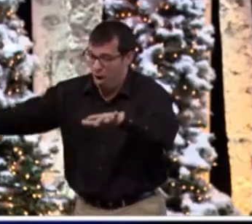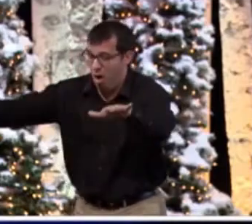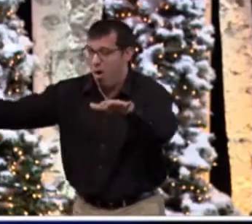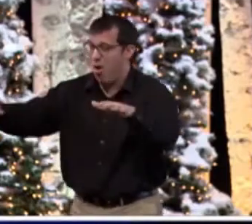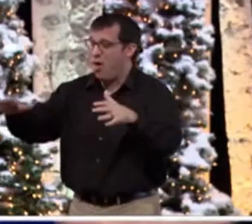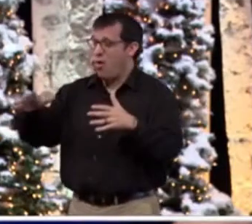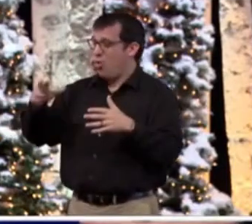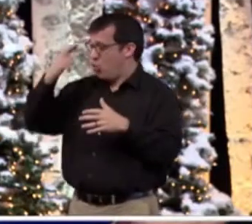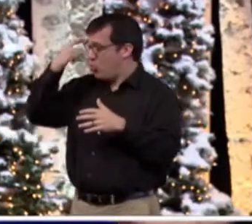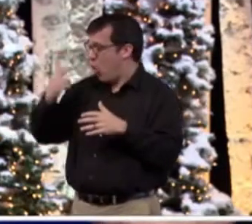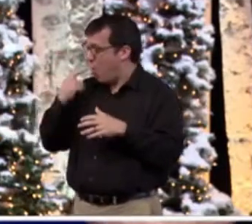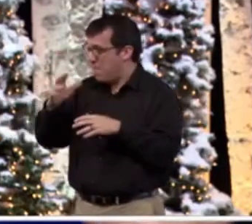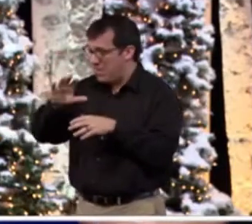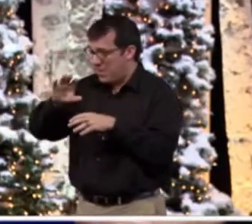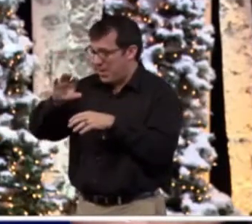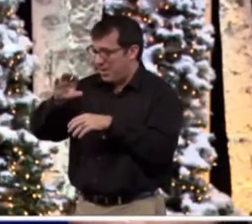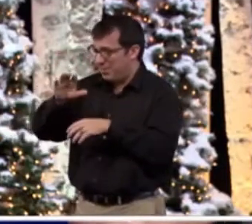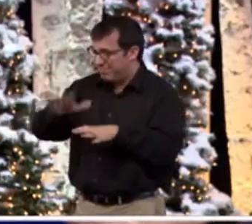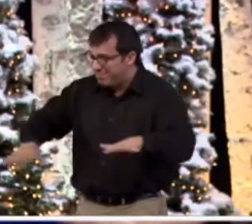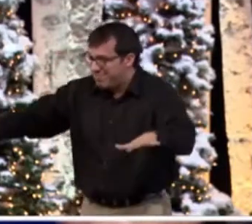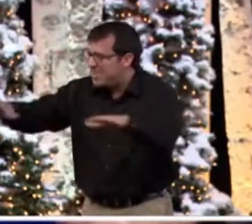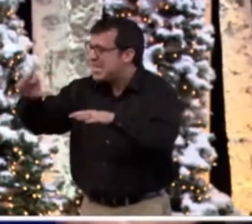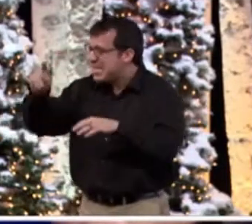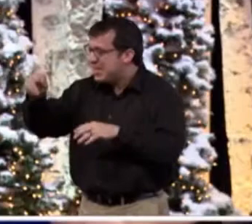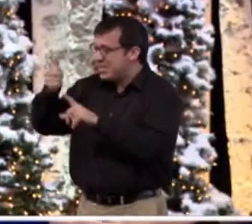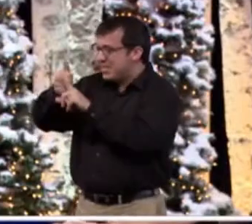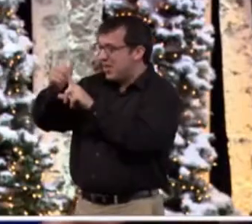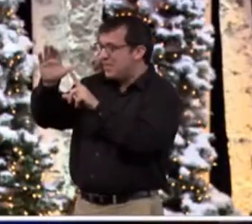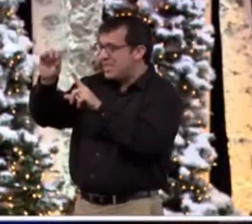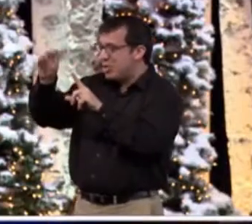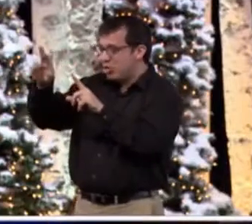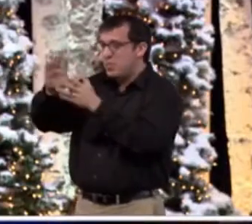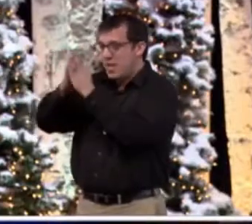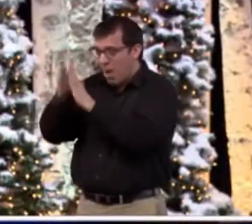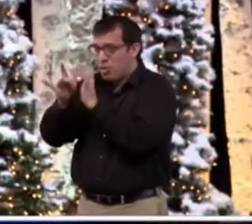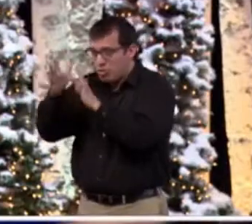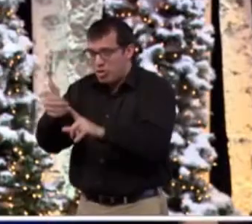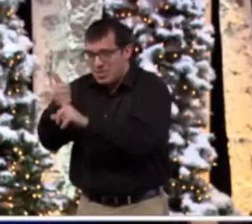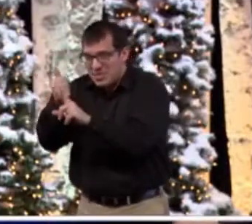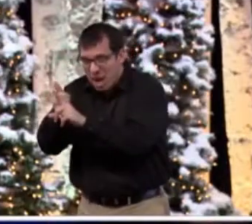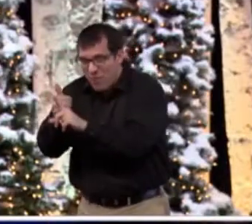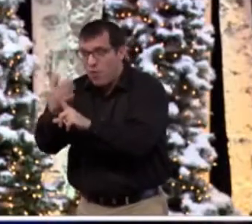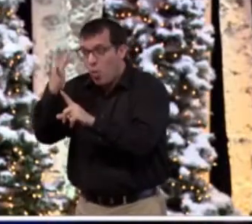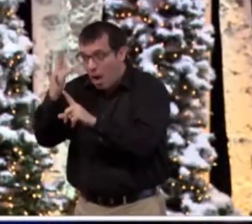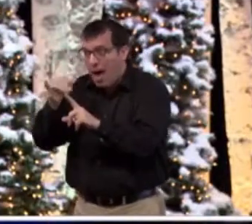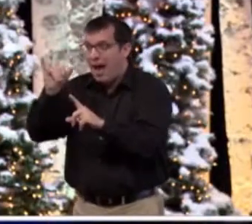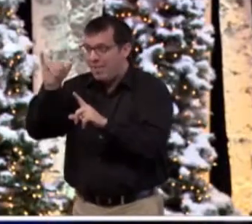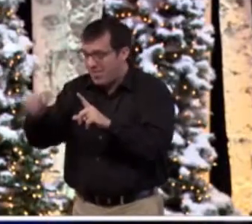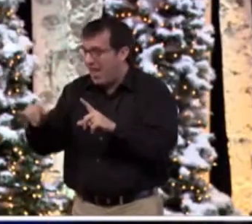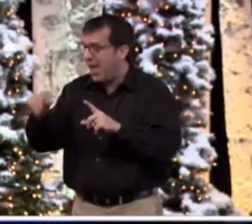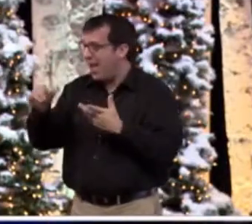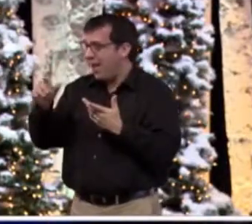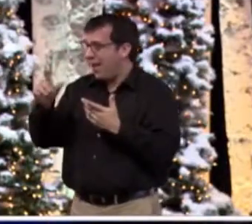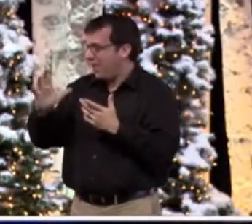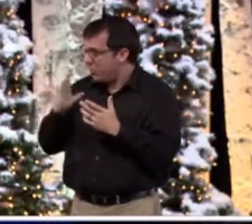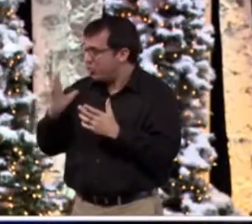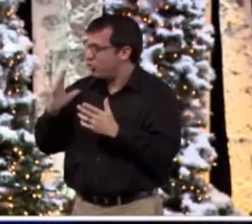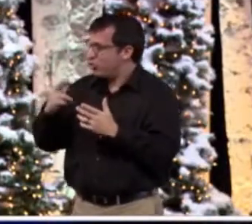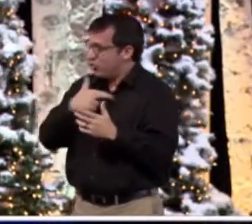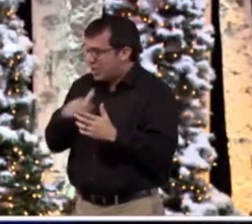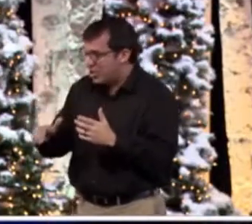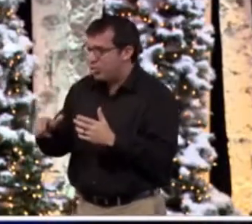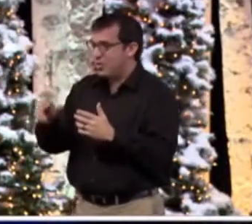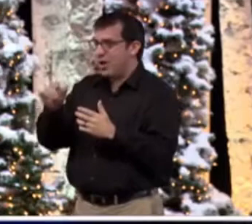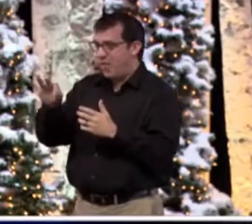समेत क्रिस्टियन बन्न पुगे र क्रिस्टियन धर्म रोमी साम्राज्यको आधिकारिक धर्म बन्न पुग्यो। यो निकै रोचक